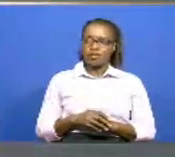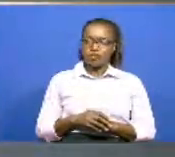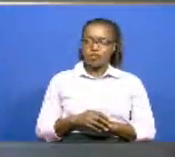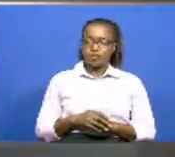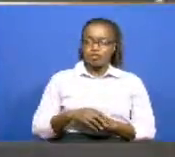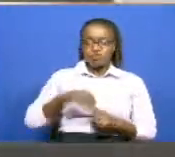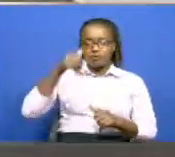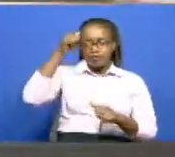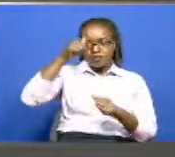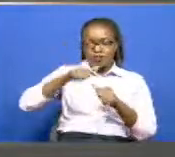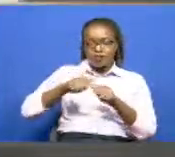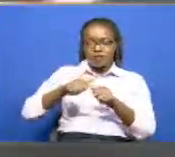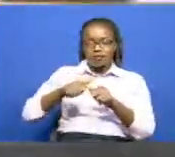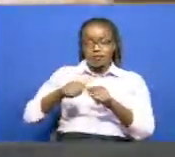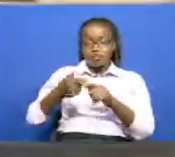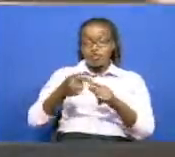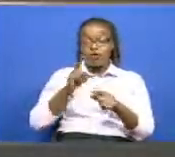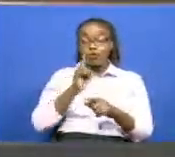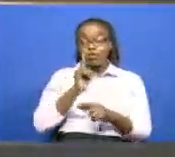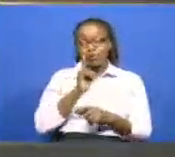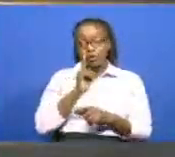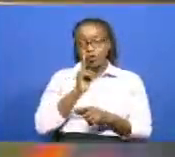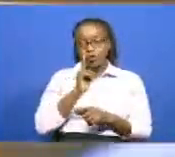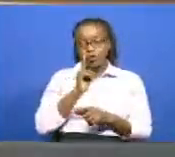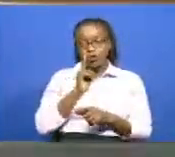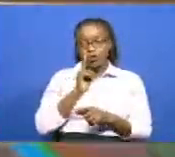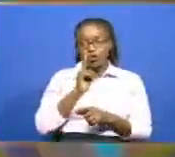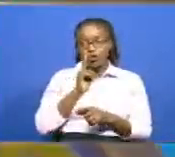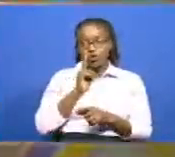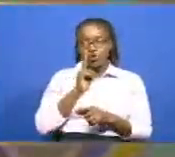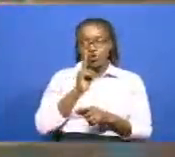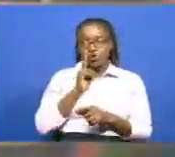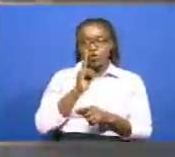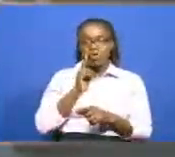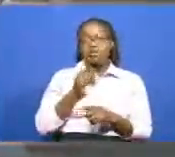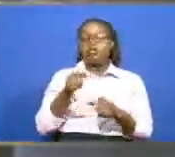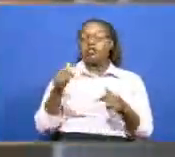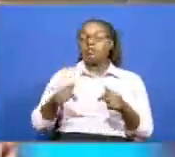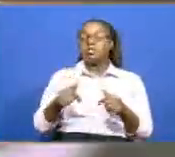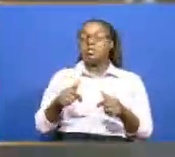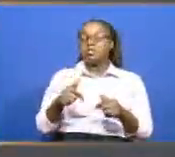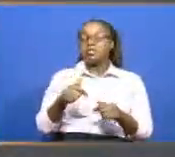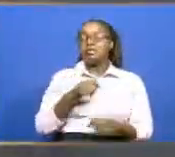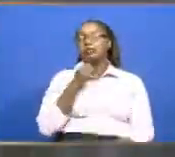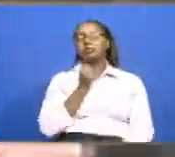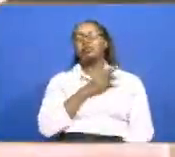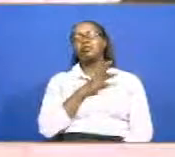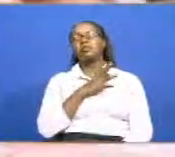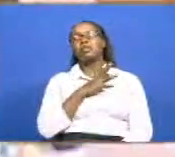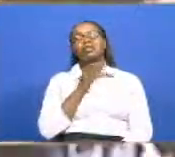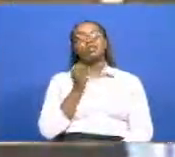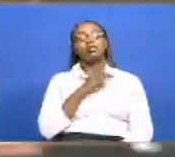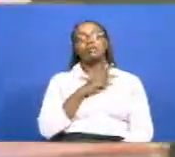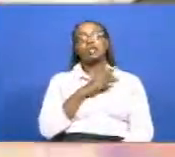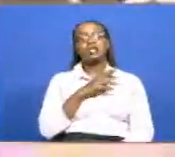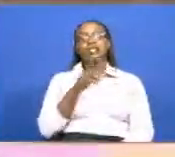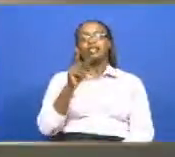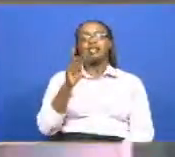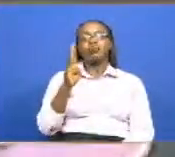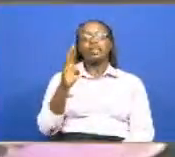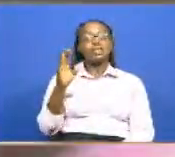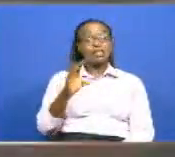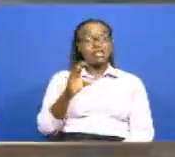Kumbuka basi mtazamaji ni kuanzia kesho. Usije ukapatikana nje leo usiku ukasema kwamba KBC ya Bonny Musambi